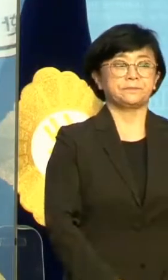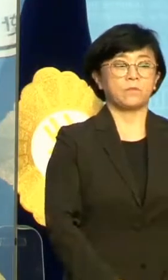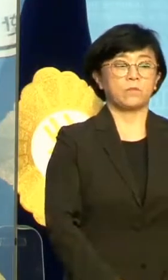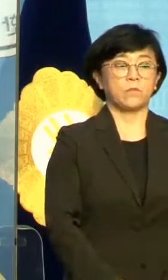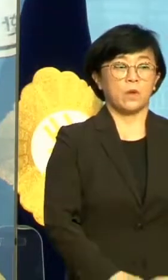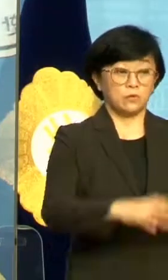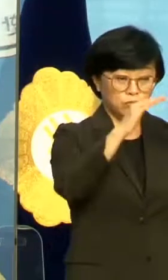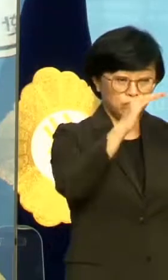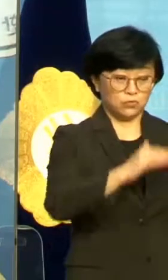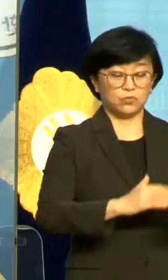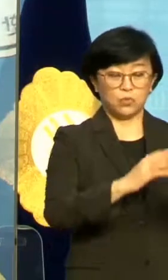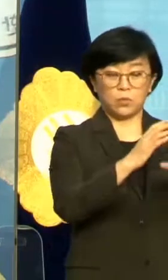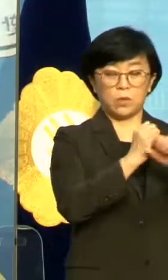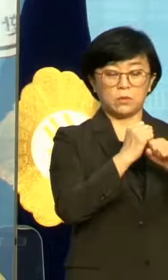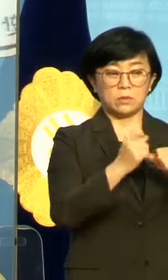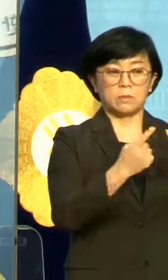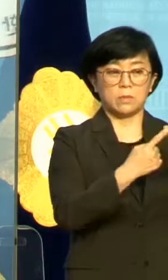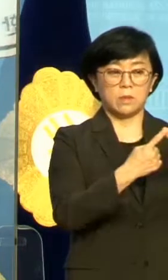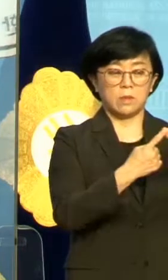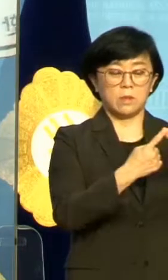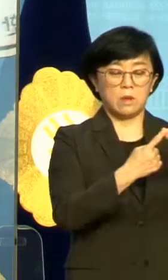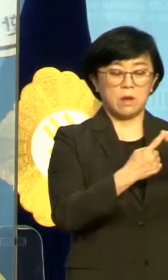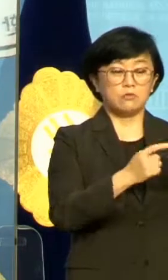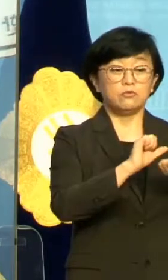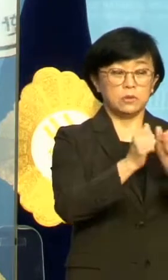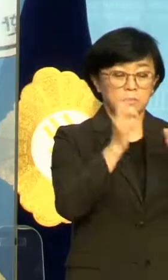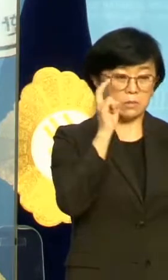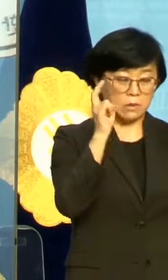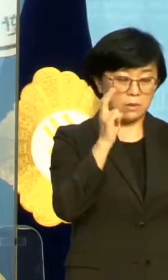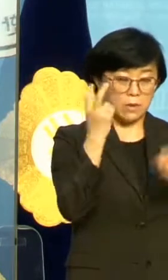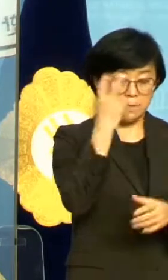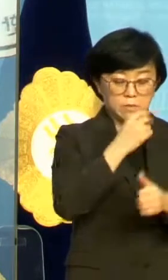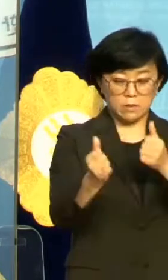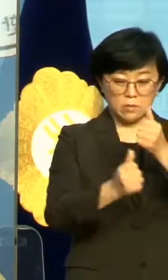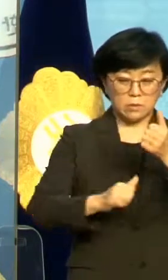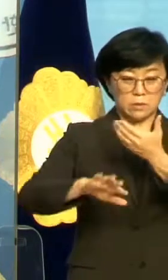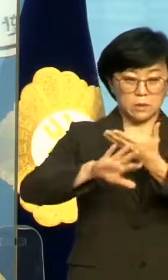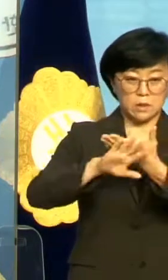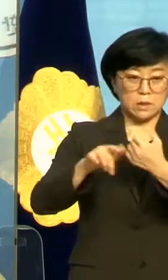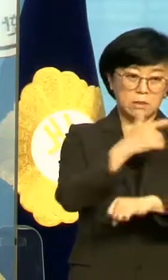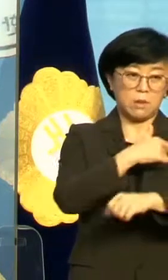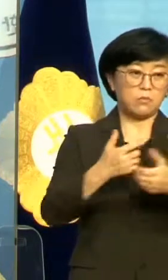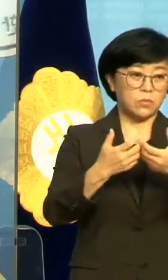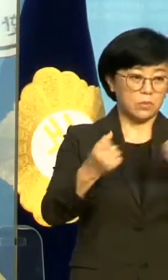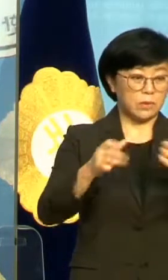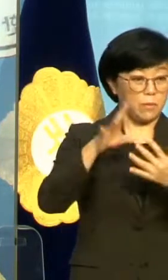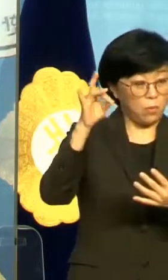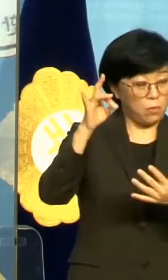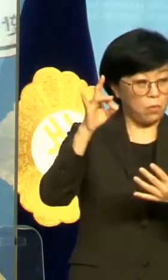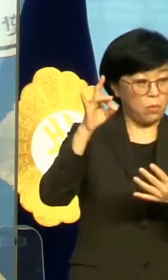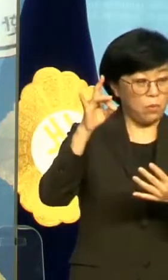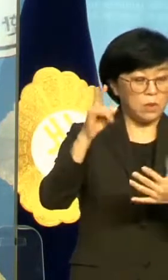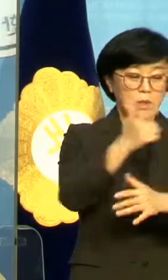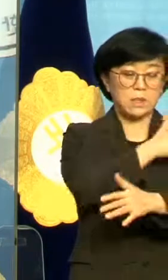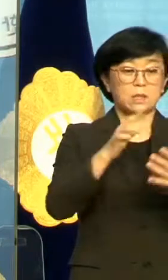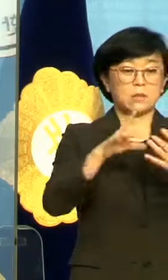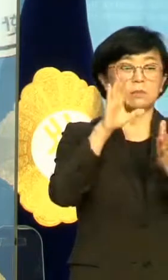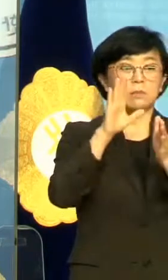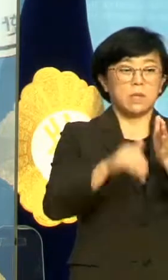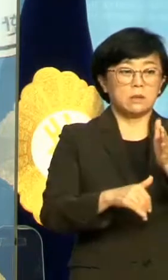주요 내용으로는 첫째 상장회사의 경우 감사위원 을 다른 이사들과 분리하여 선임하고 이사 선임에